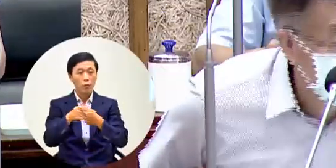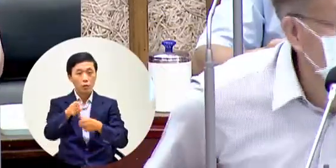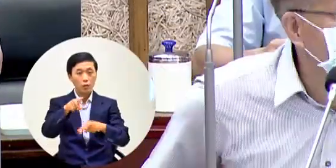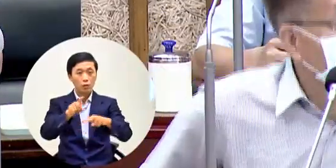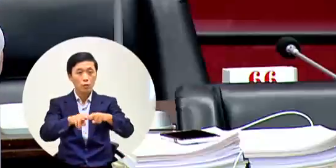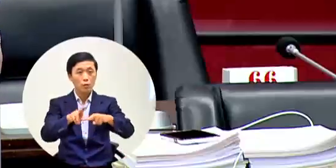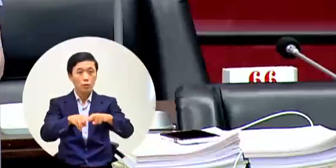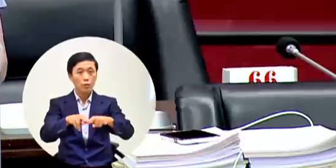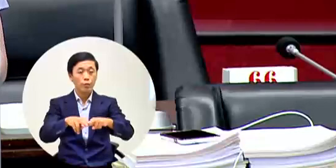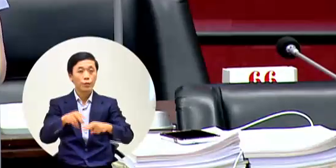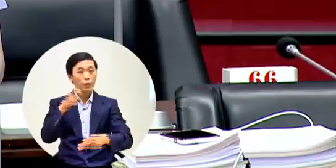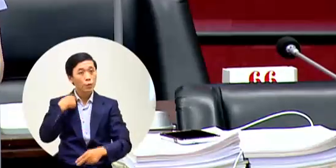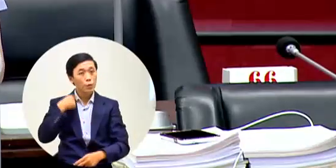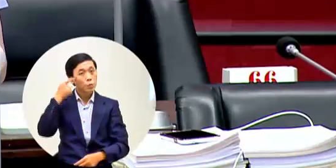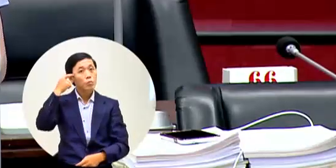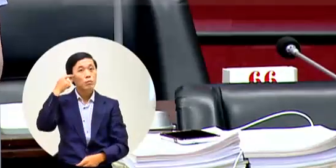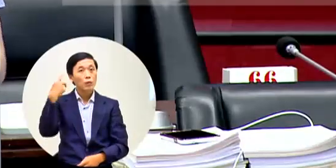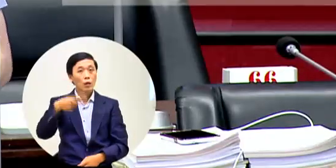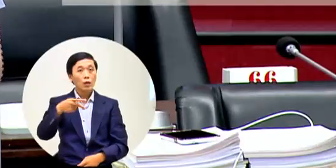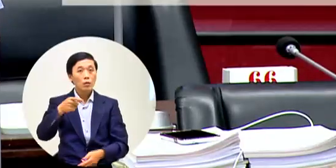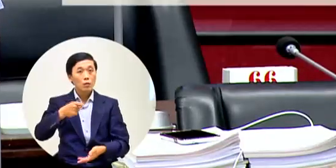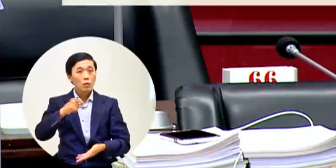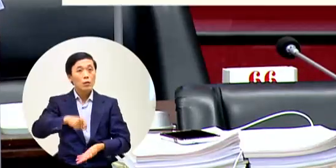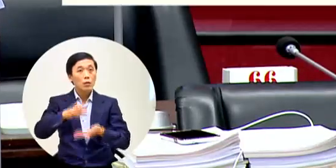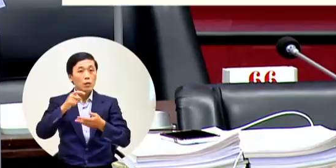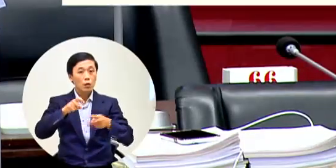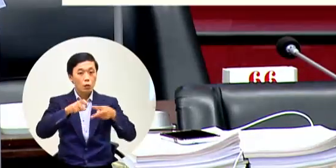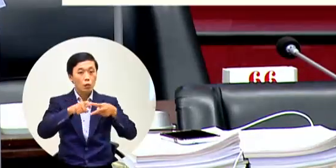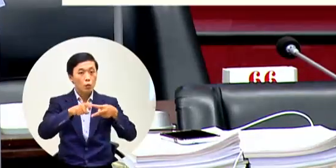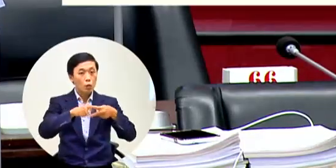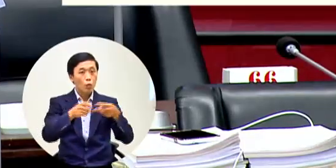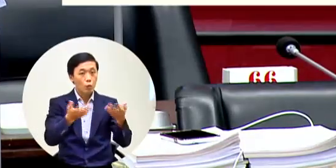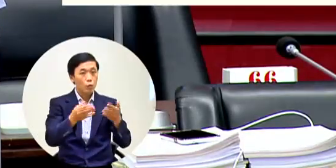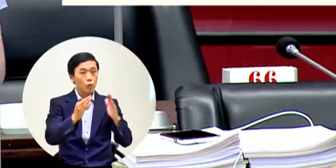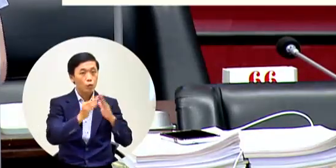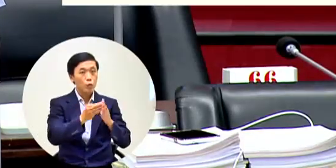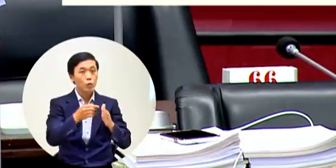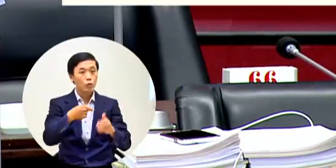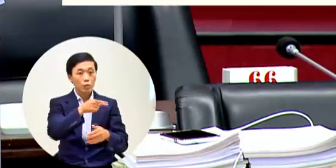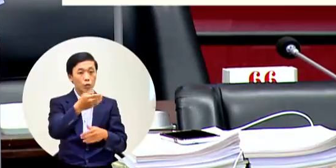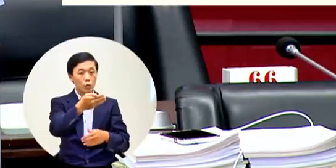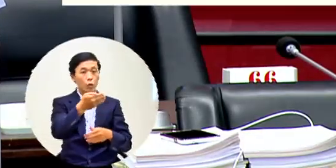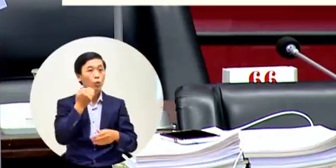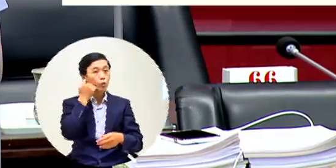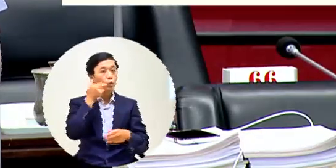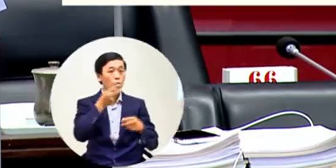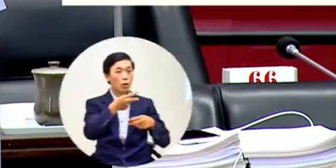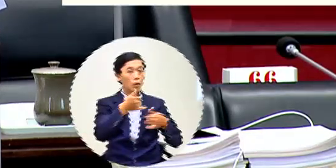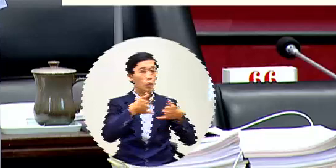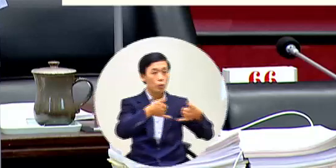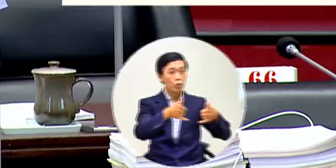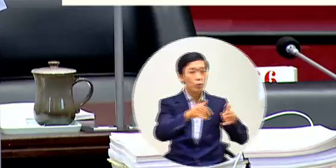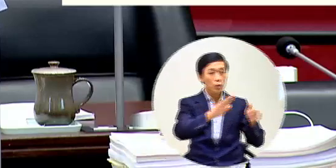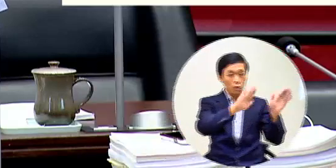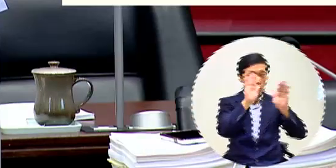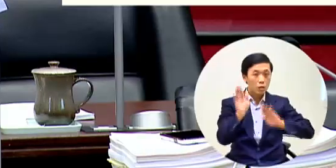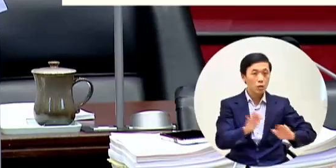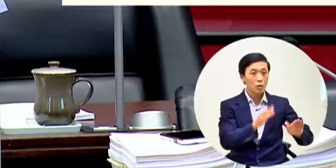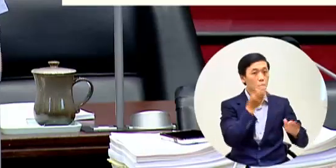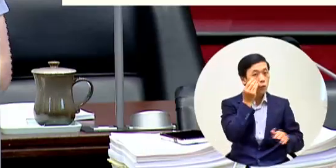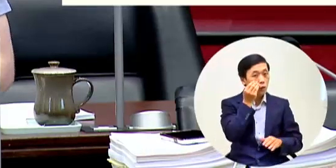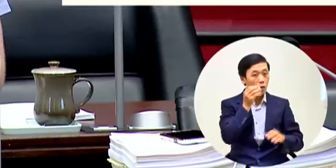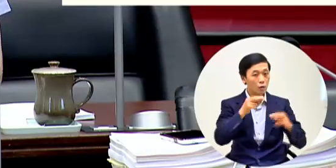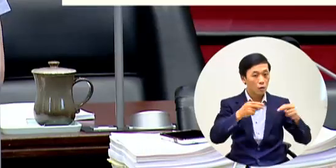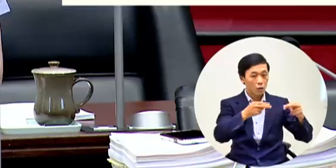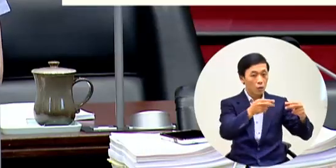那我想过，我搁讲咧迄个公务局哦，那个我们九如二路景观改造，我刚刚是严